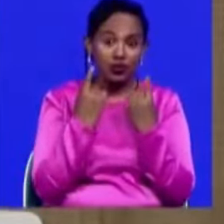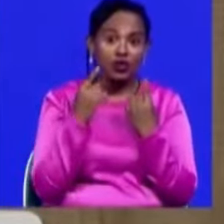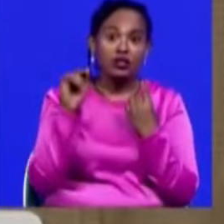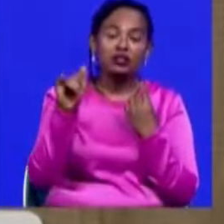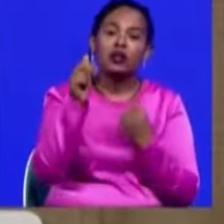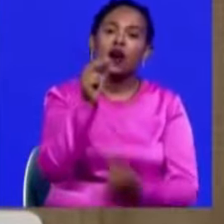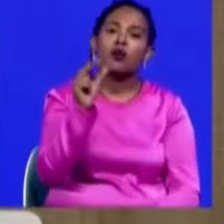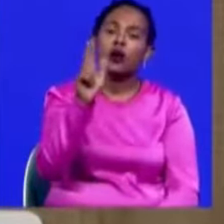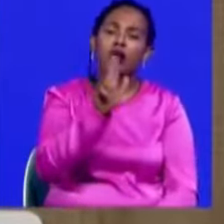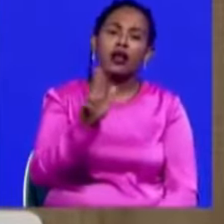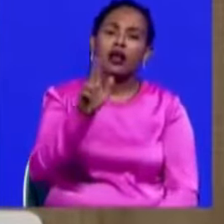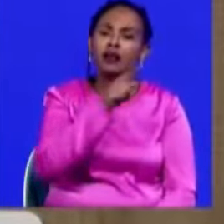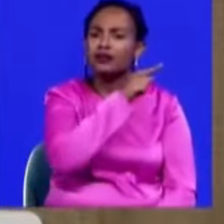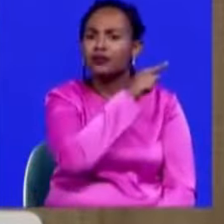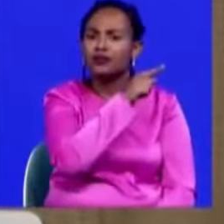አዋሪ አካባቢ